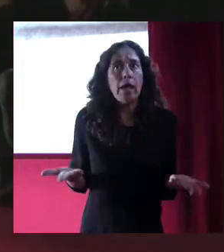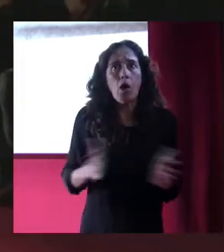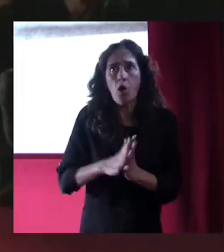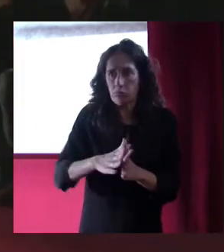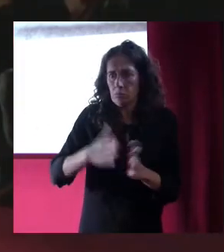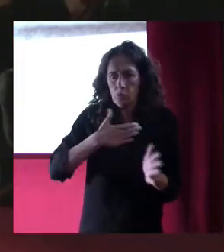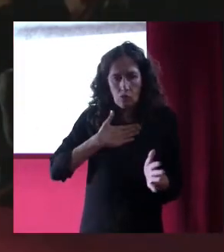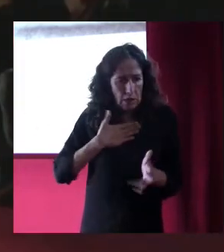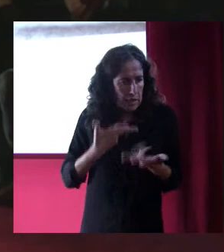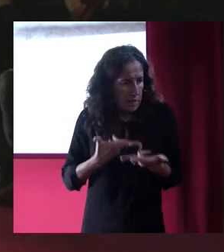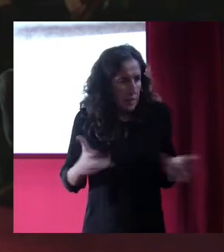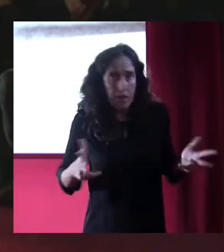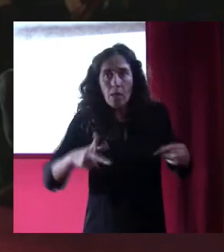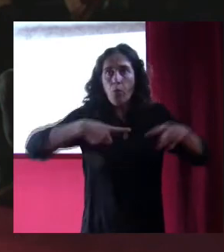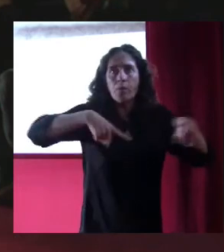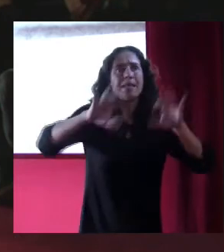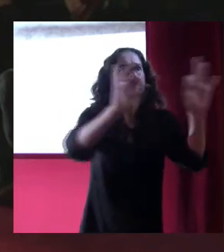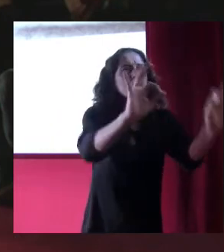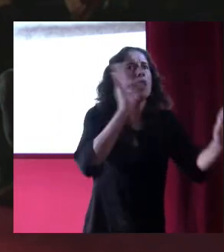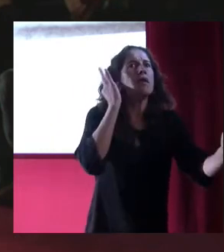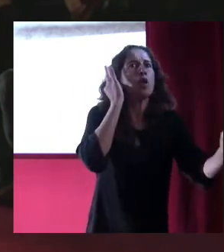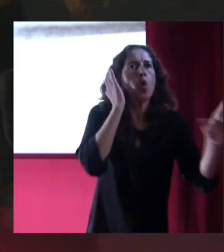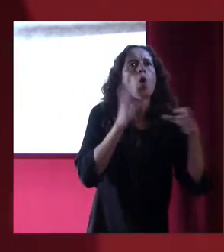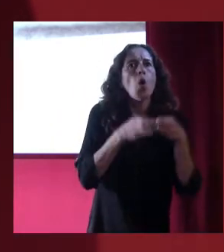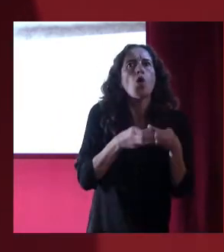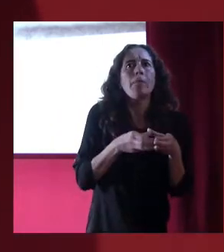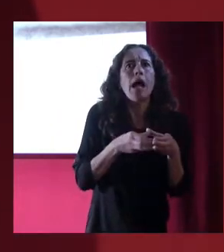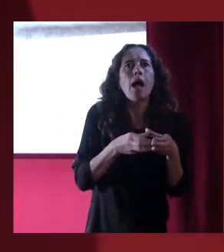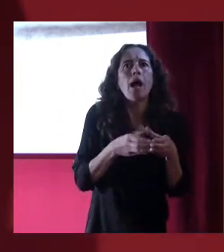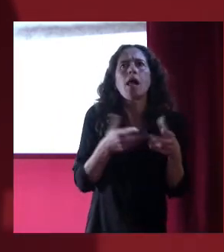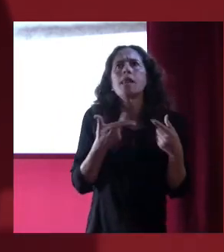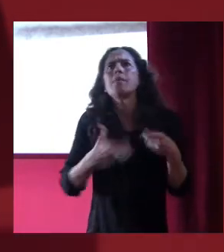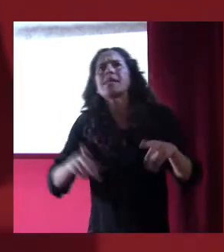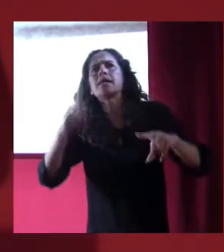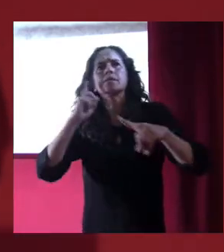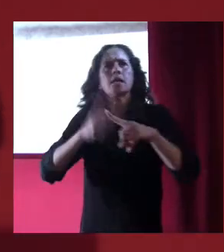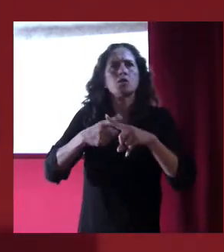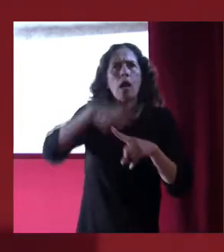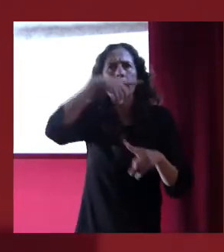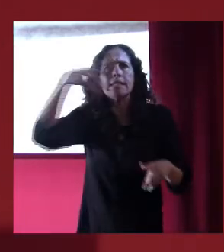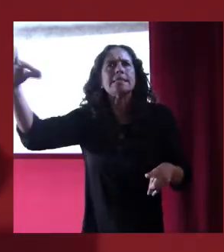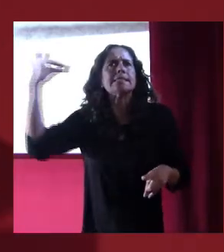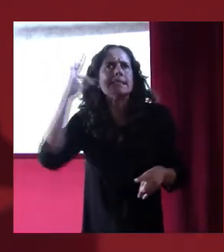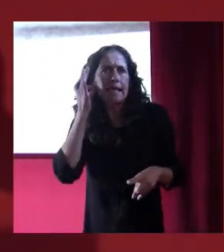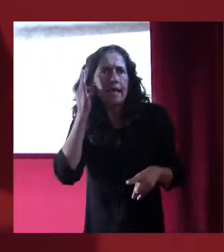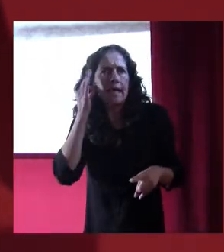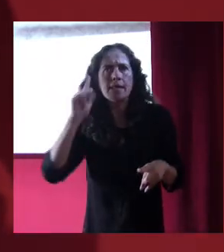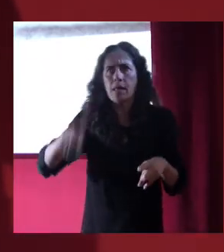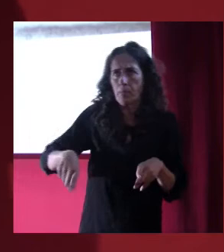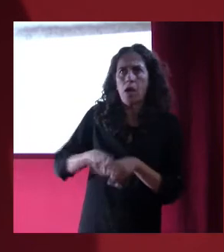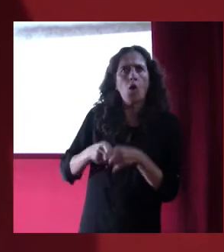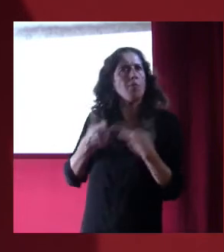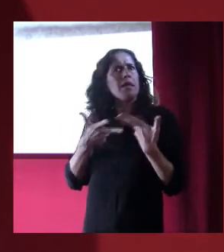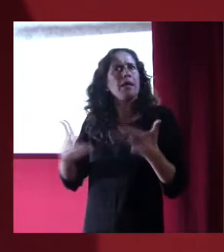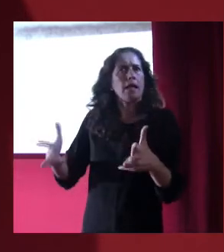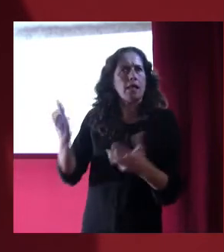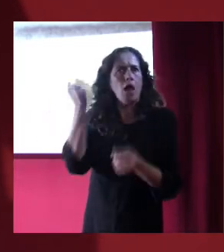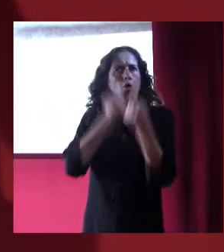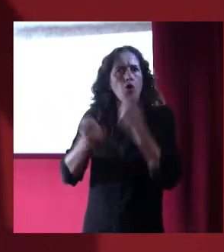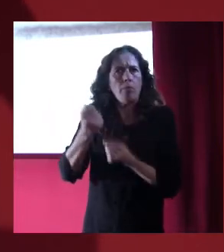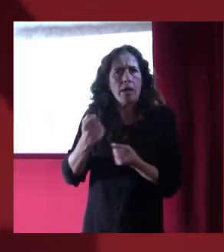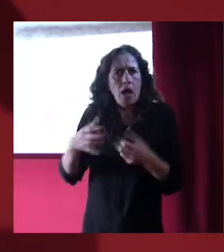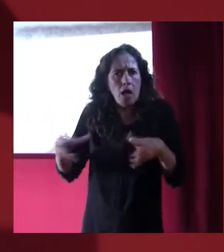llibertat de moviments, sobretot a les dones, la llibertat sexual i de gènere, la llibertat econòmica i laboral. La